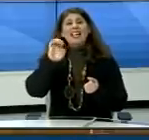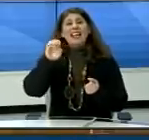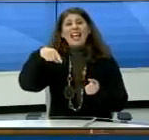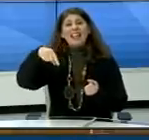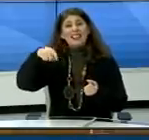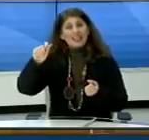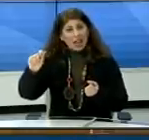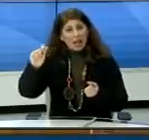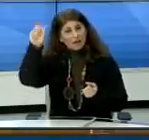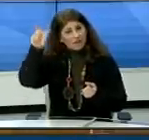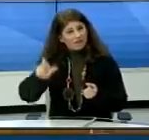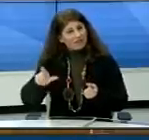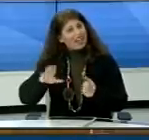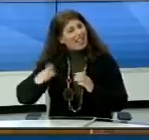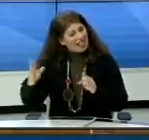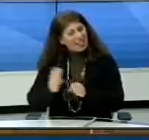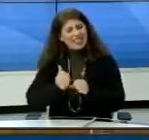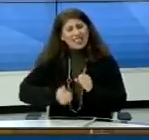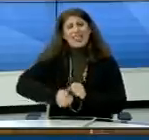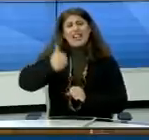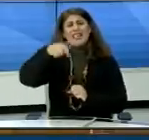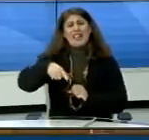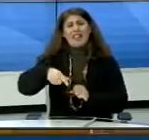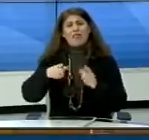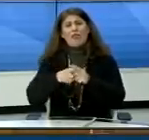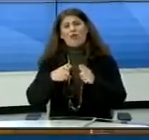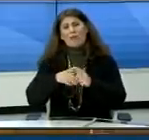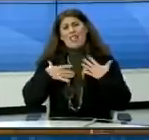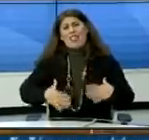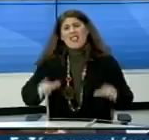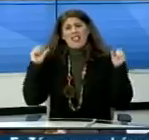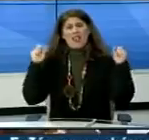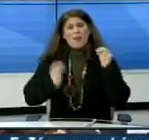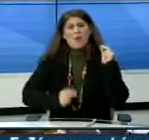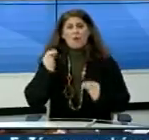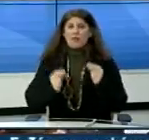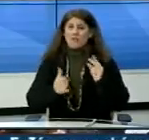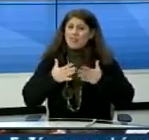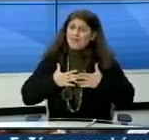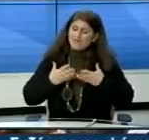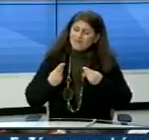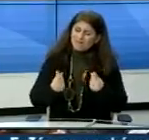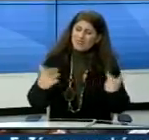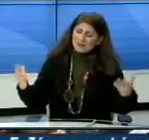βγει νικήτρια και από αυτή τη δοκιμασία της υγείας της.